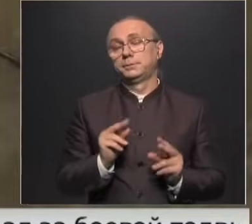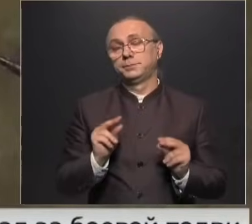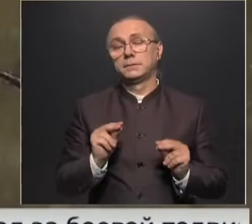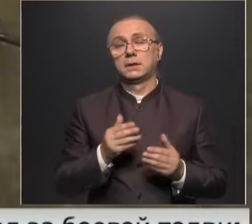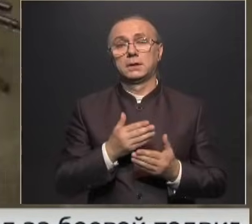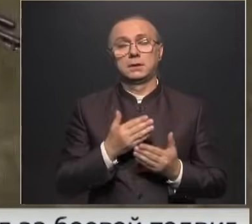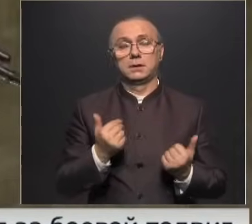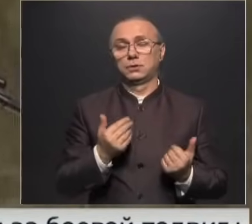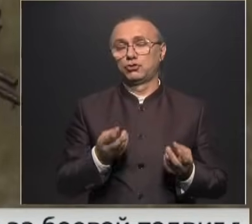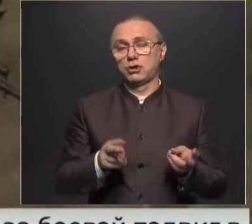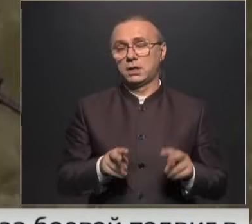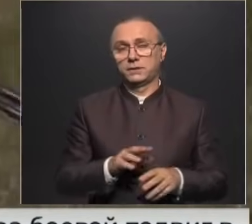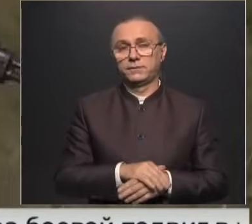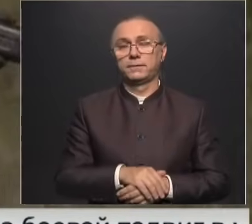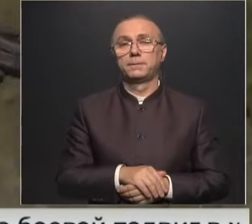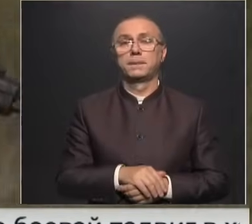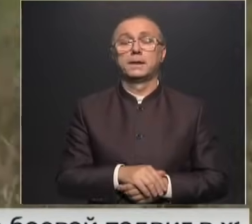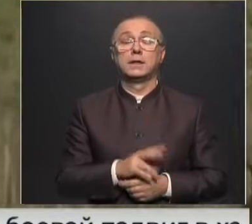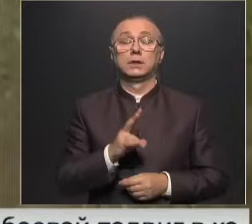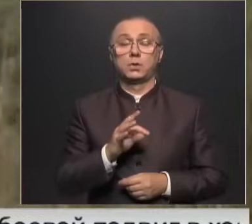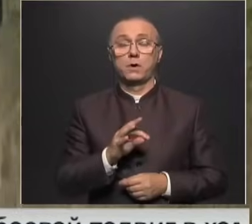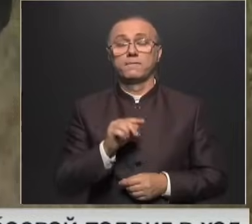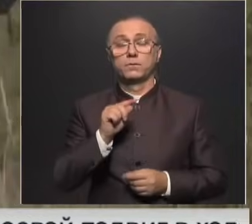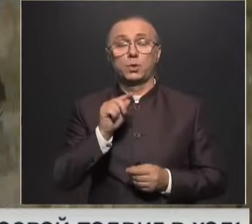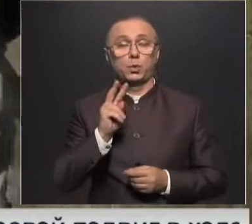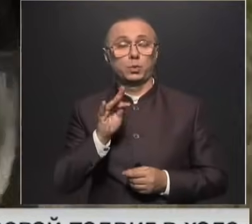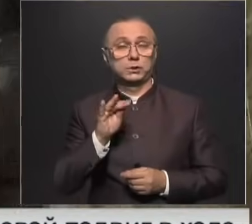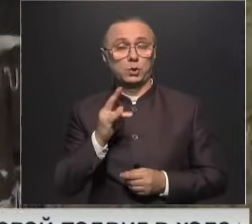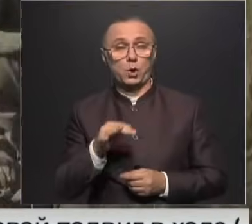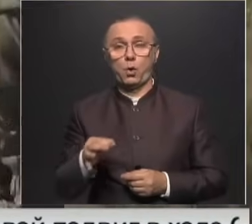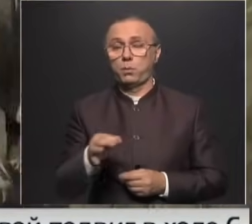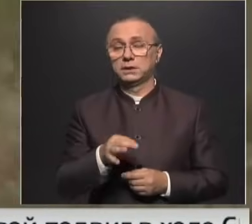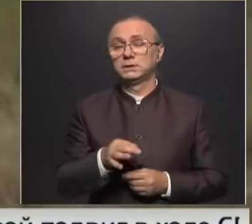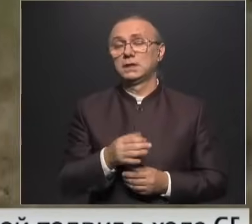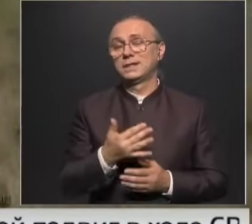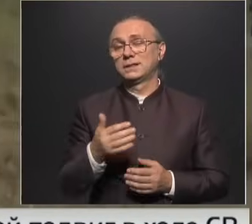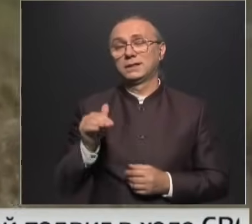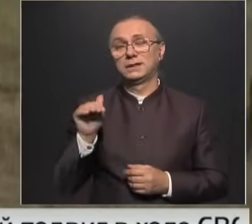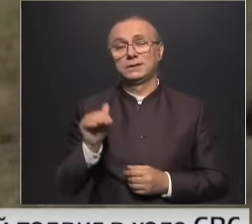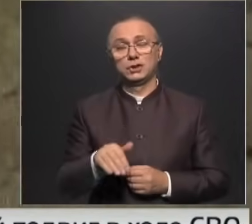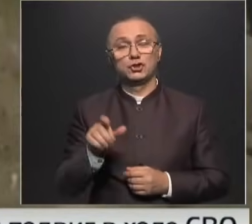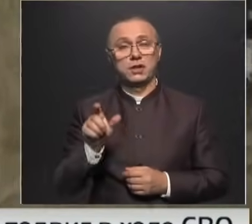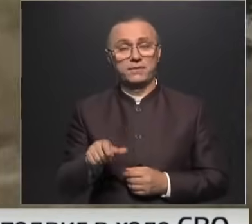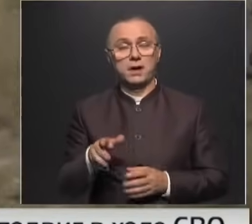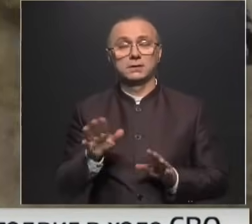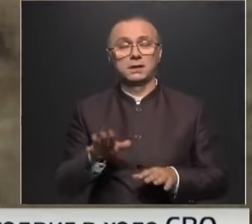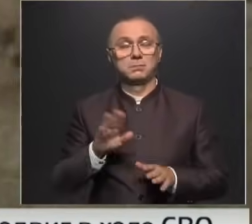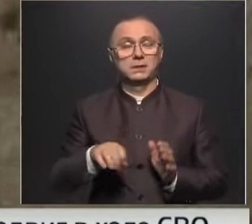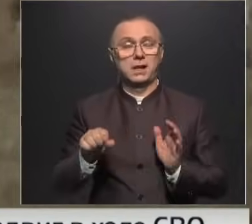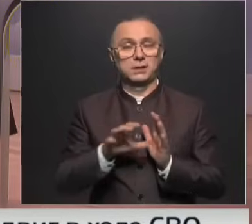Однако в Курской области несколько тысяч человек остаются без электричества именно из-за атаки дрона на подстанцию.